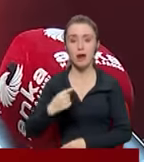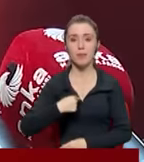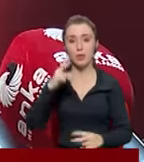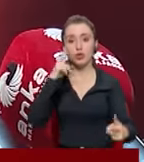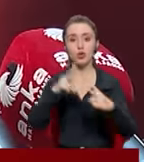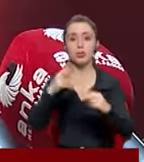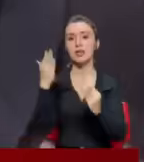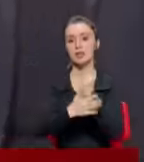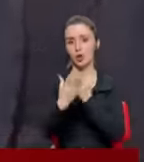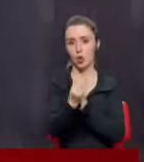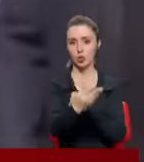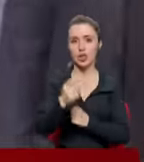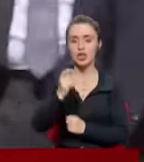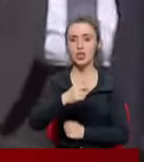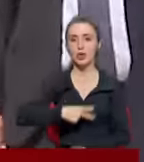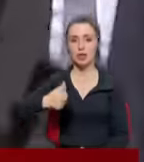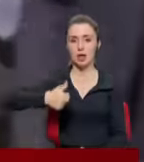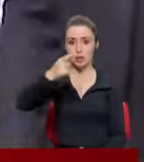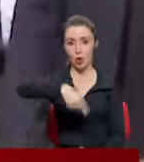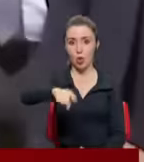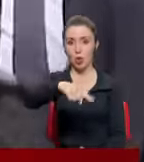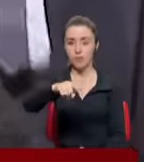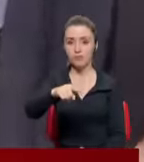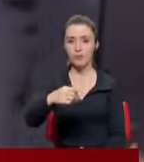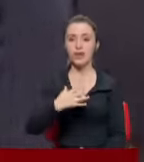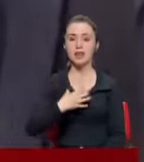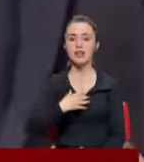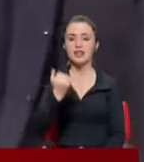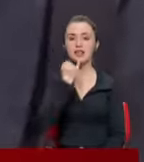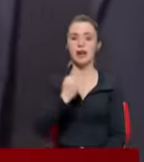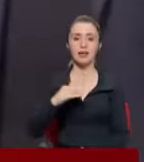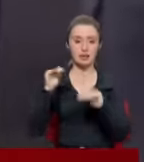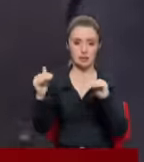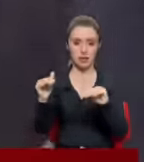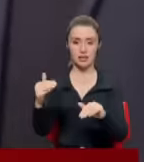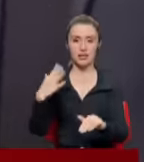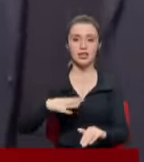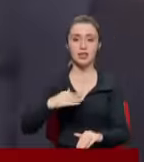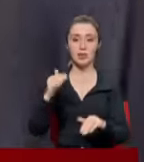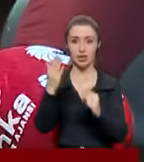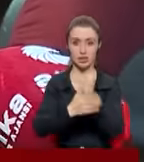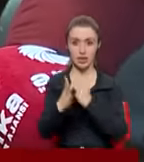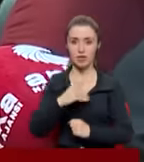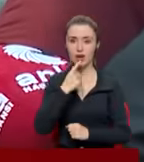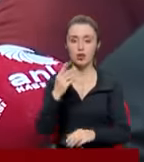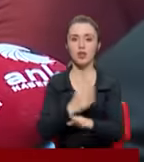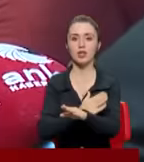görüşmeleri yasaklandı ilçe belediye başkanlarının kendisini ziyaret edip destek istemesinin yasak olduğunu söyleyip seçmene şikayet etti Mansur